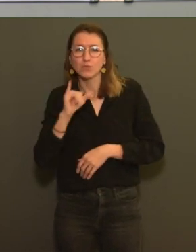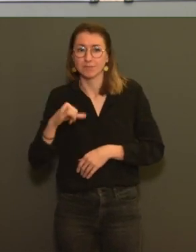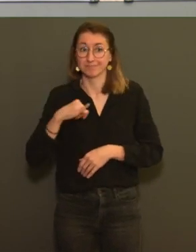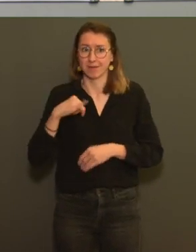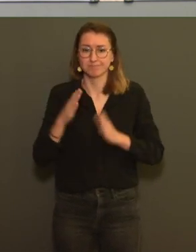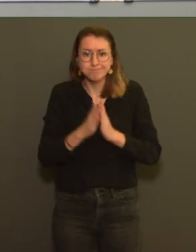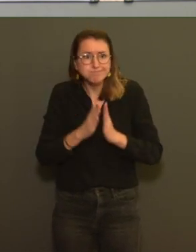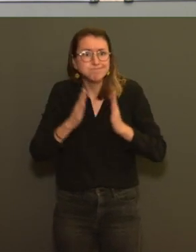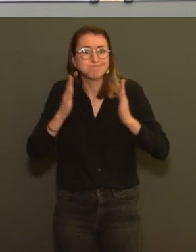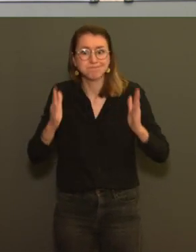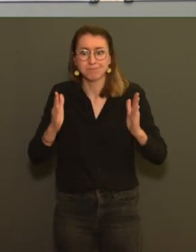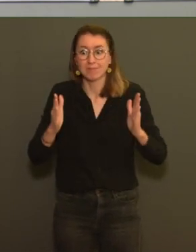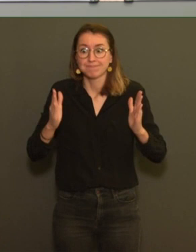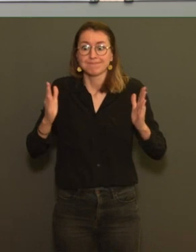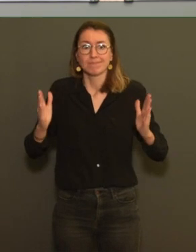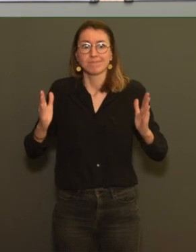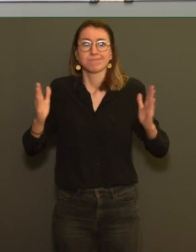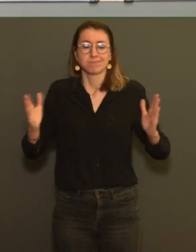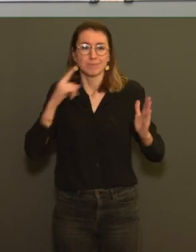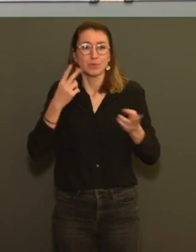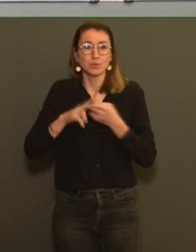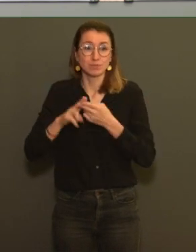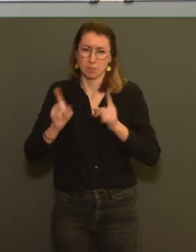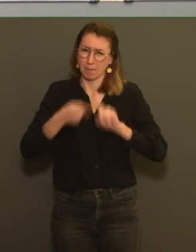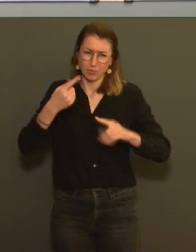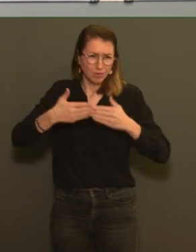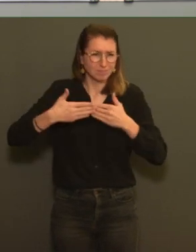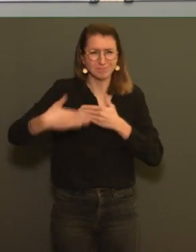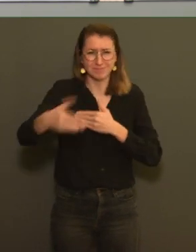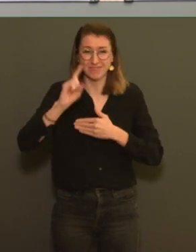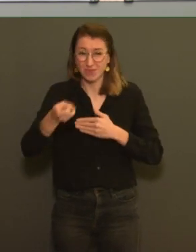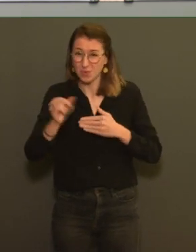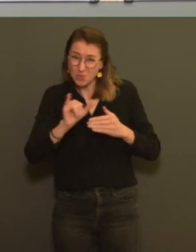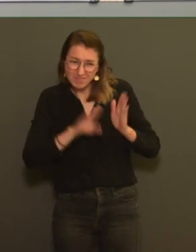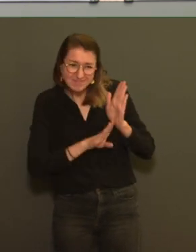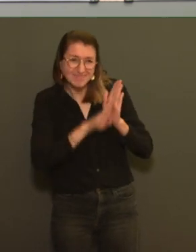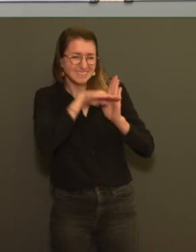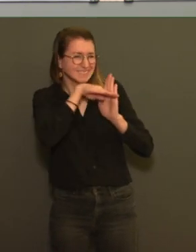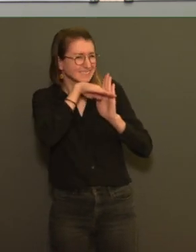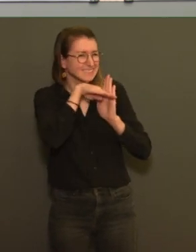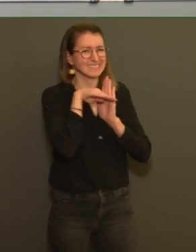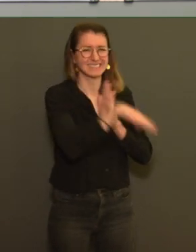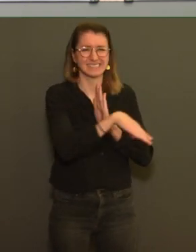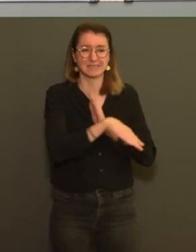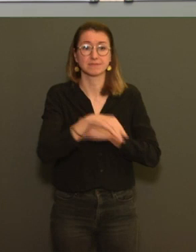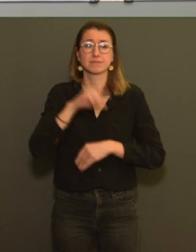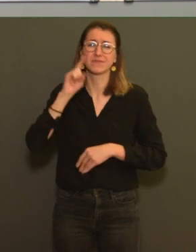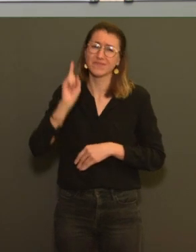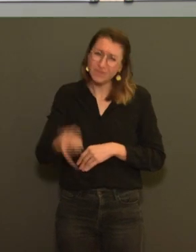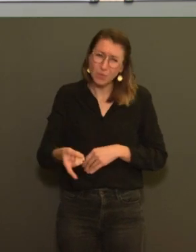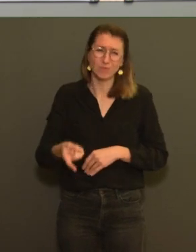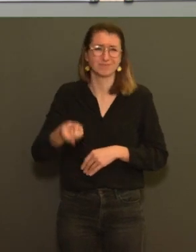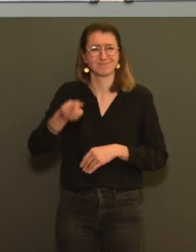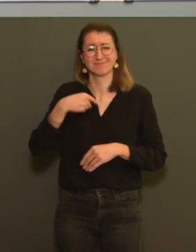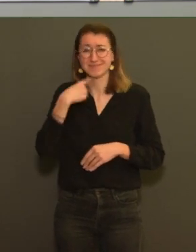nous devons inverser la tendance. C'est donc certainement une raison supplémentaire pour appliquer au mieux les